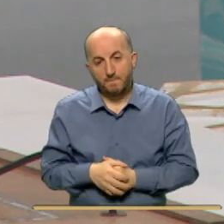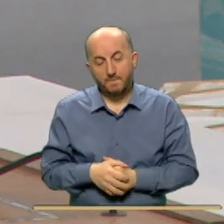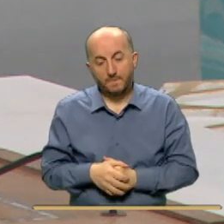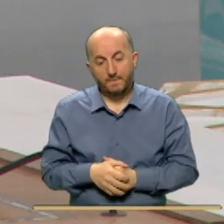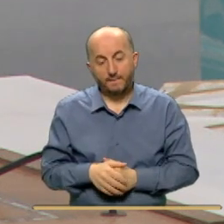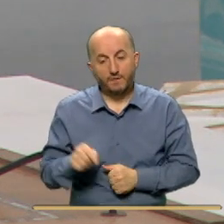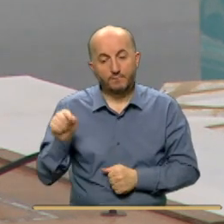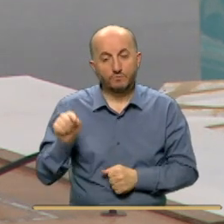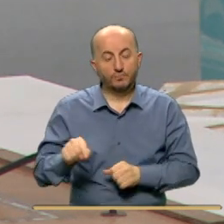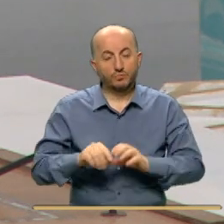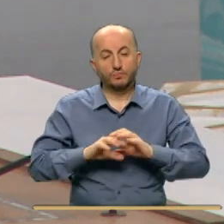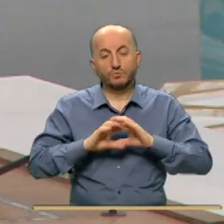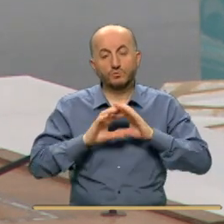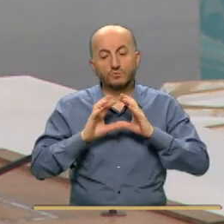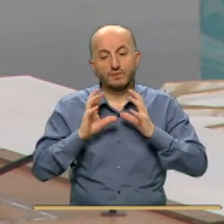Bu dünyanın